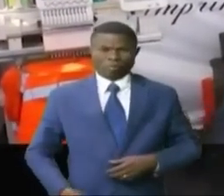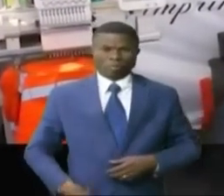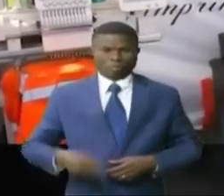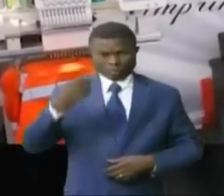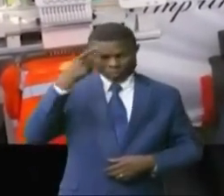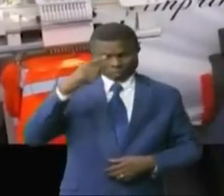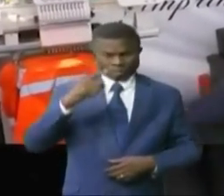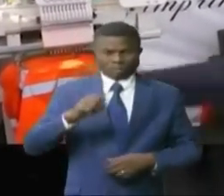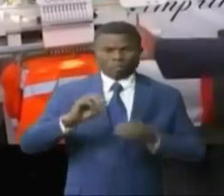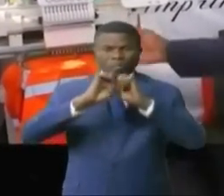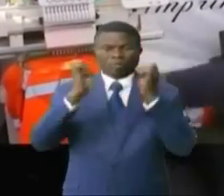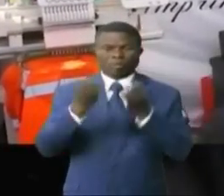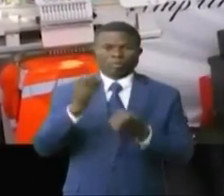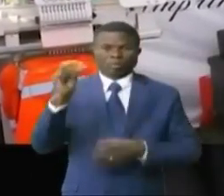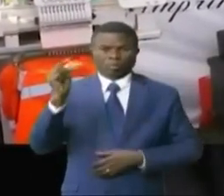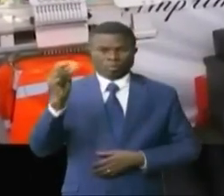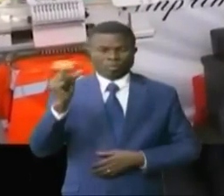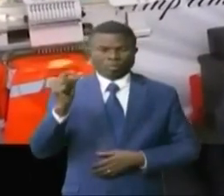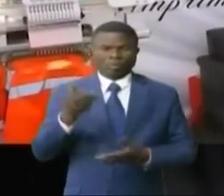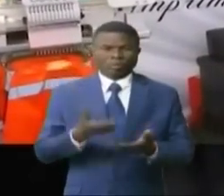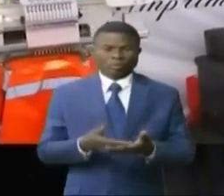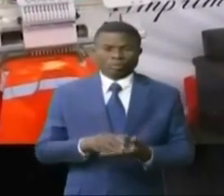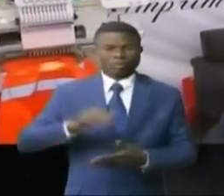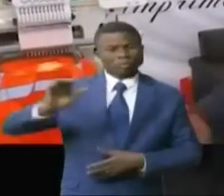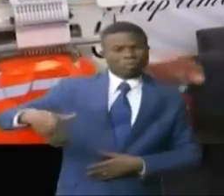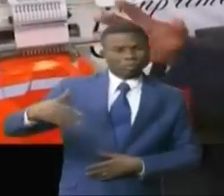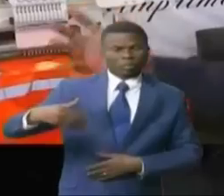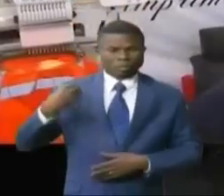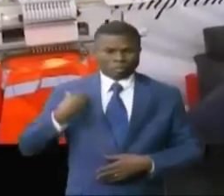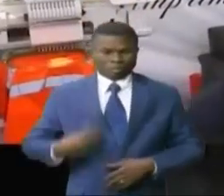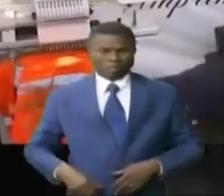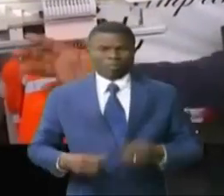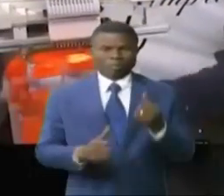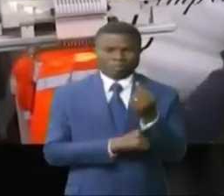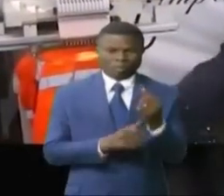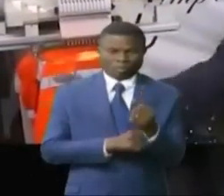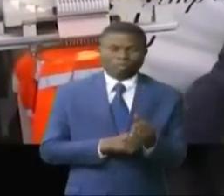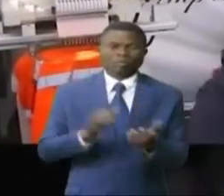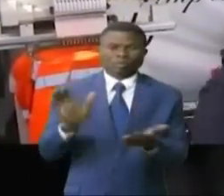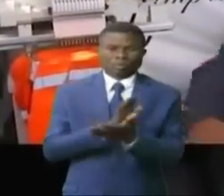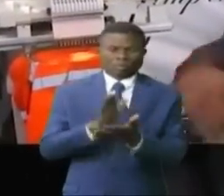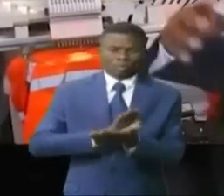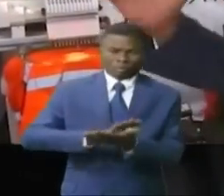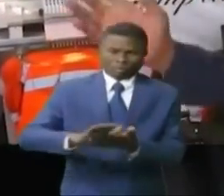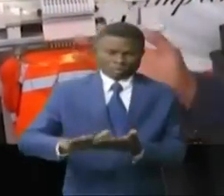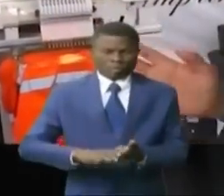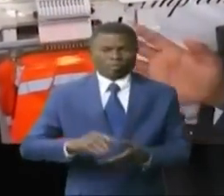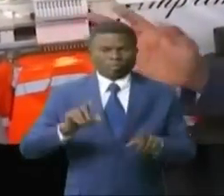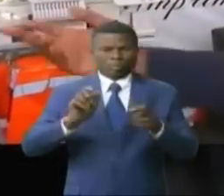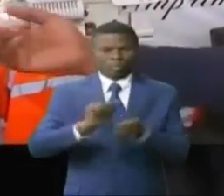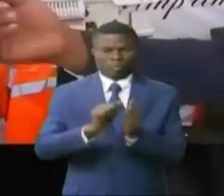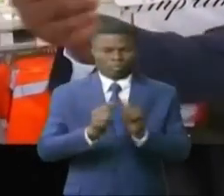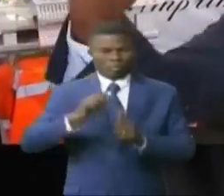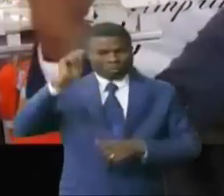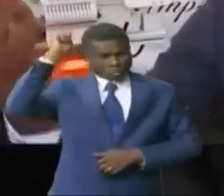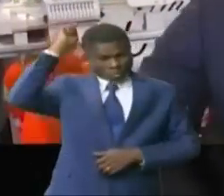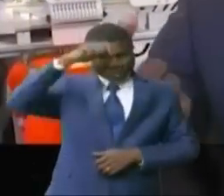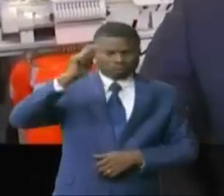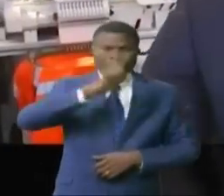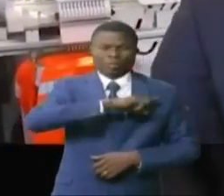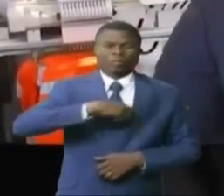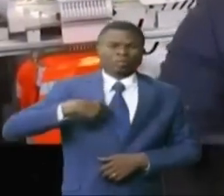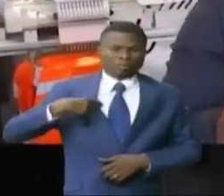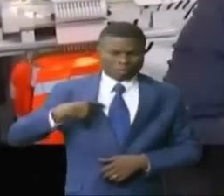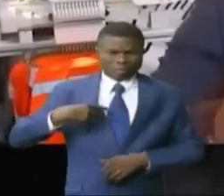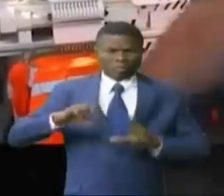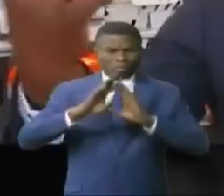entreprises minières. Nous faisons la broderie, nous faisons tout ce qui est impression sur bâche, casquette, et tout ce qui est dans ces